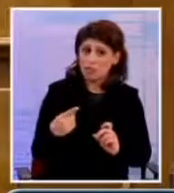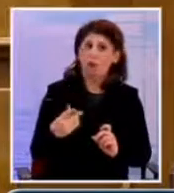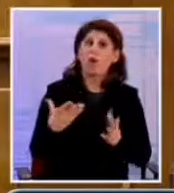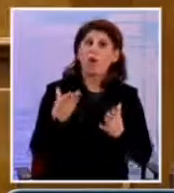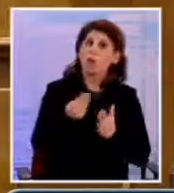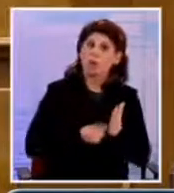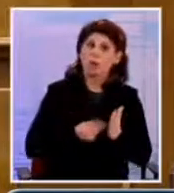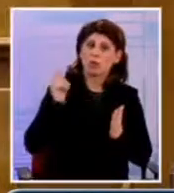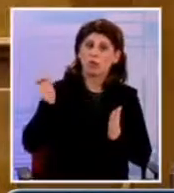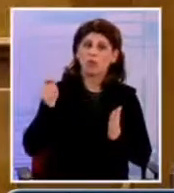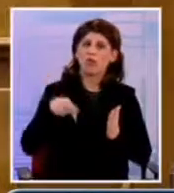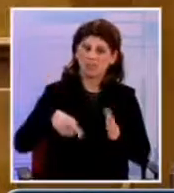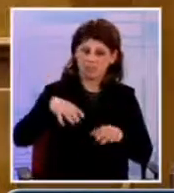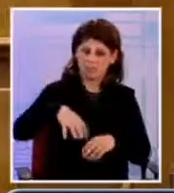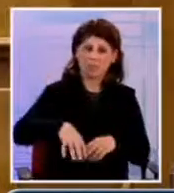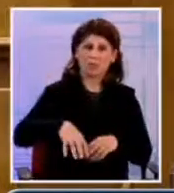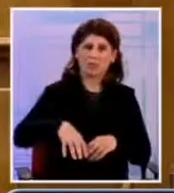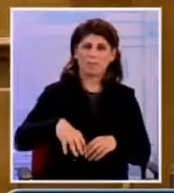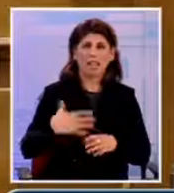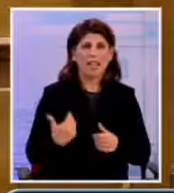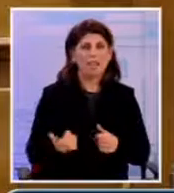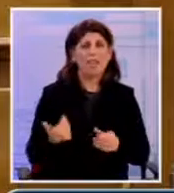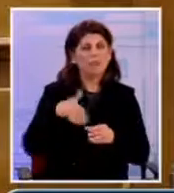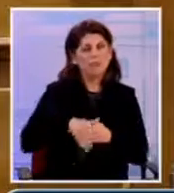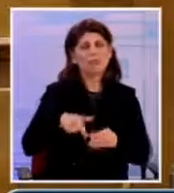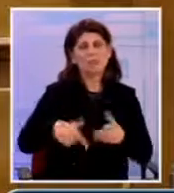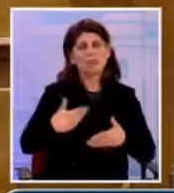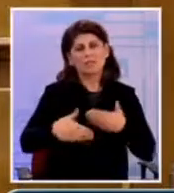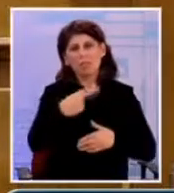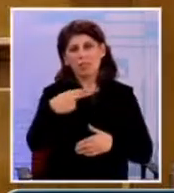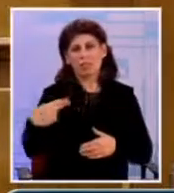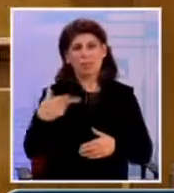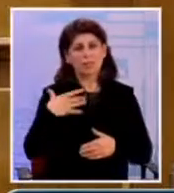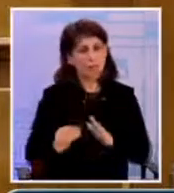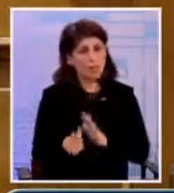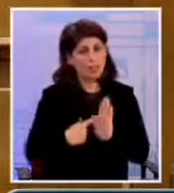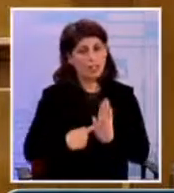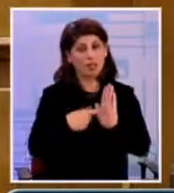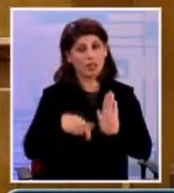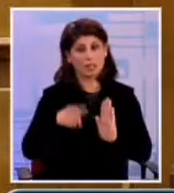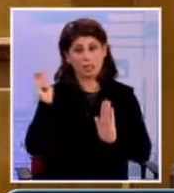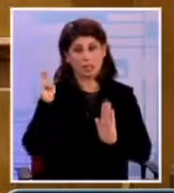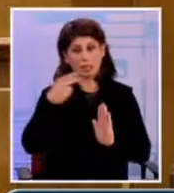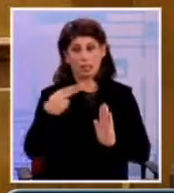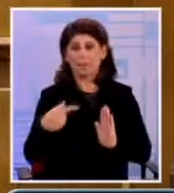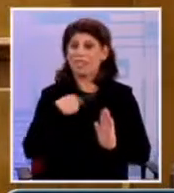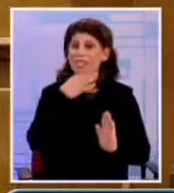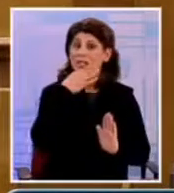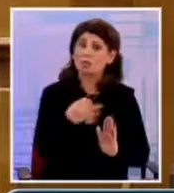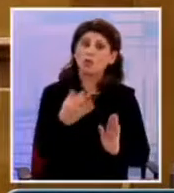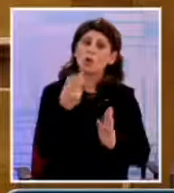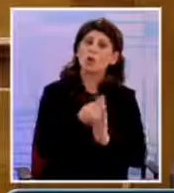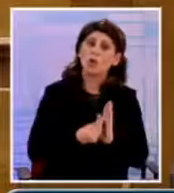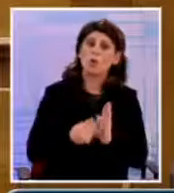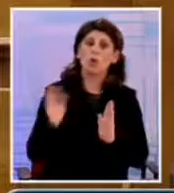πολιτικά συμφραζόμενα αυτής της περίοδου σε βάζουν σε τέτοια ζητήματα και αναδεικνύουν τέτοια πολιτικά θέματα, να σας πω ότι πολλές φορές